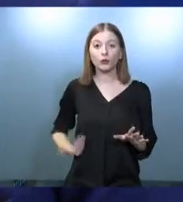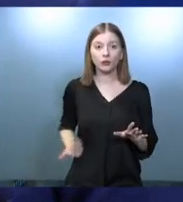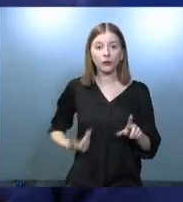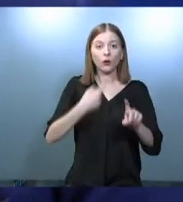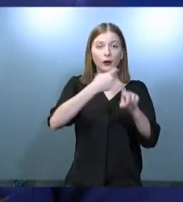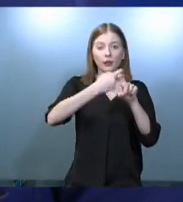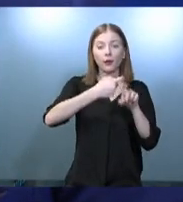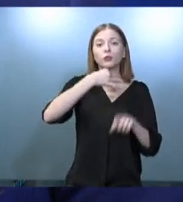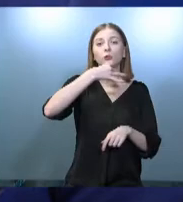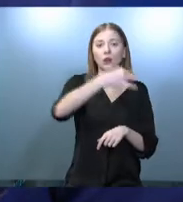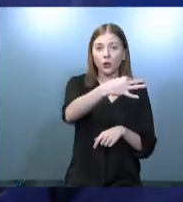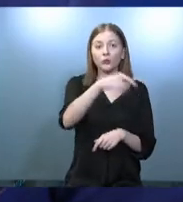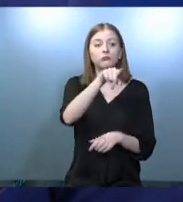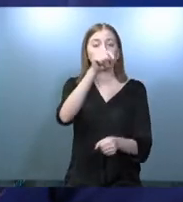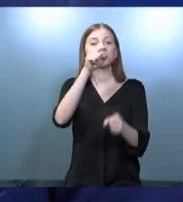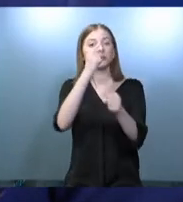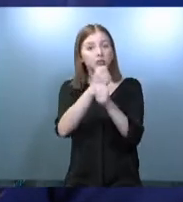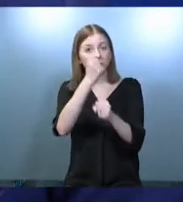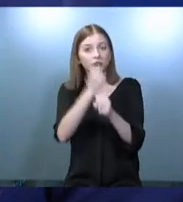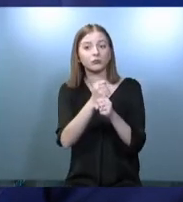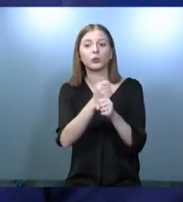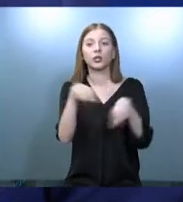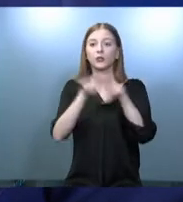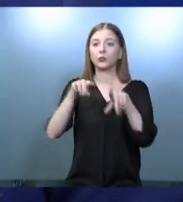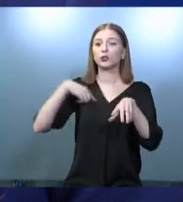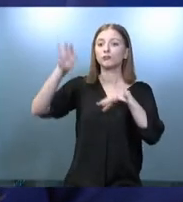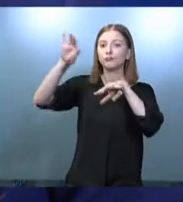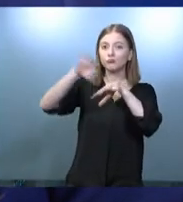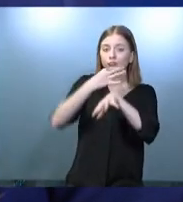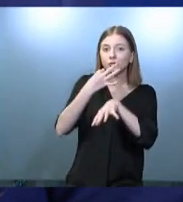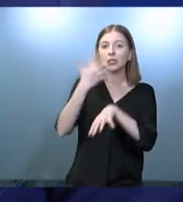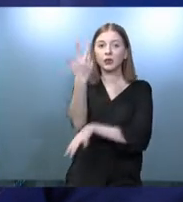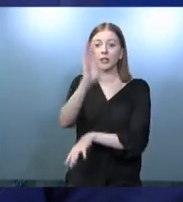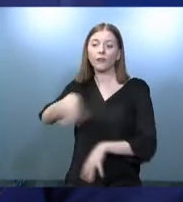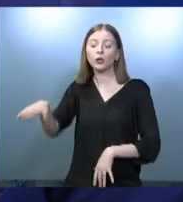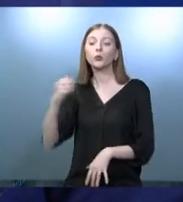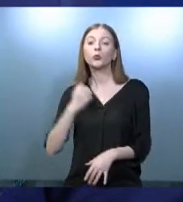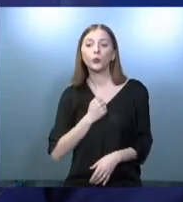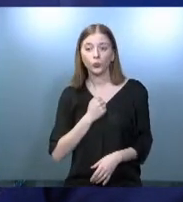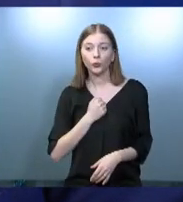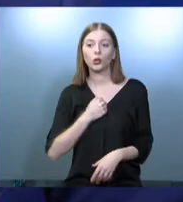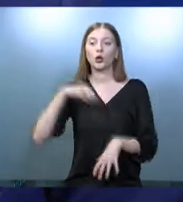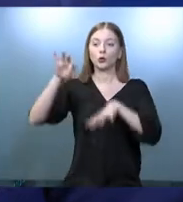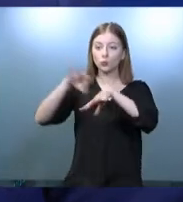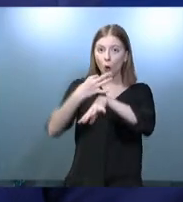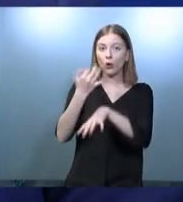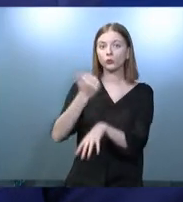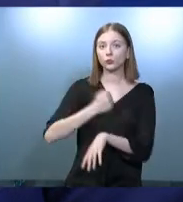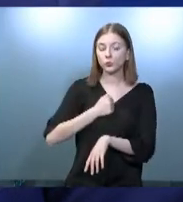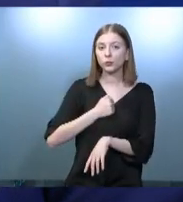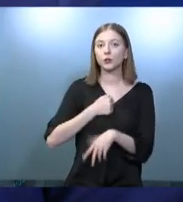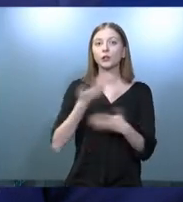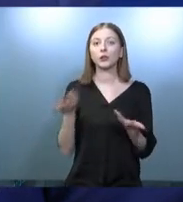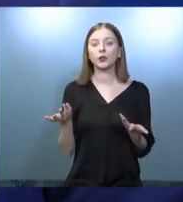rajone. Taip pat esu vedęs, turiu 3 vaikus ir žmoną,